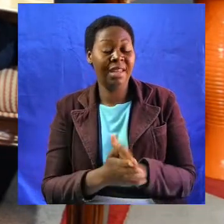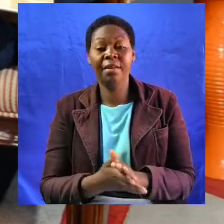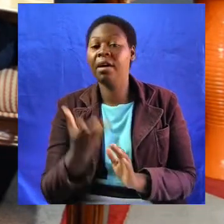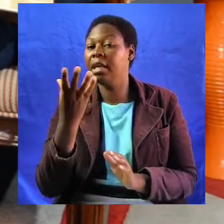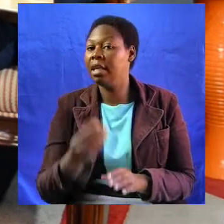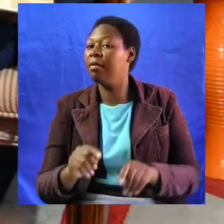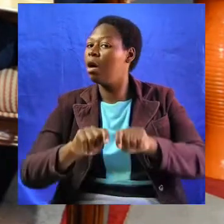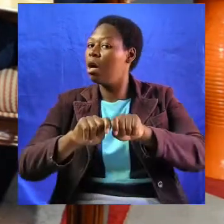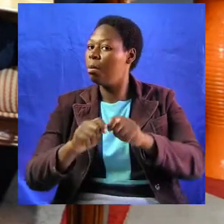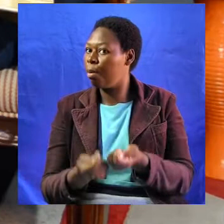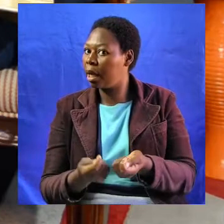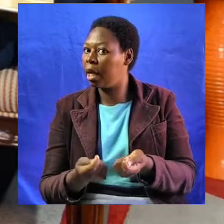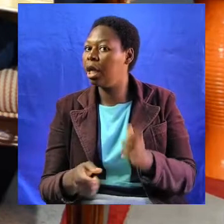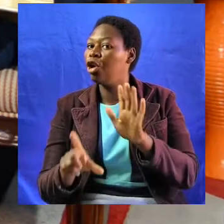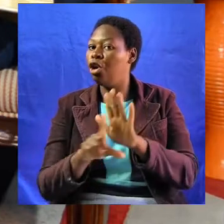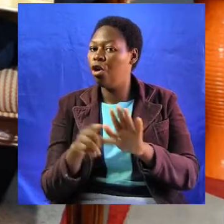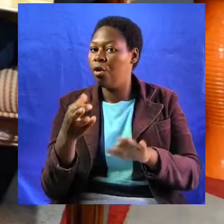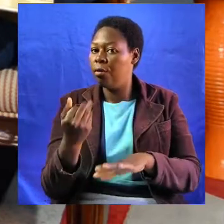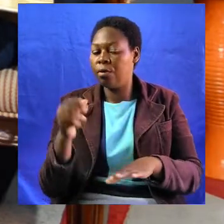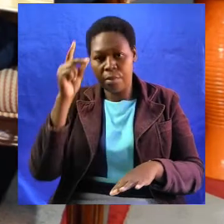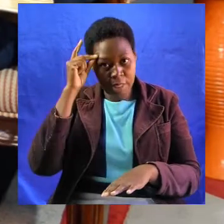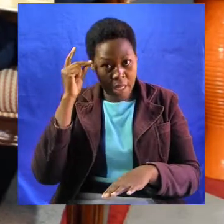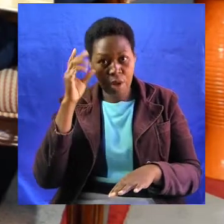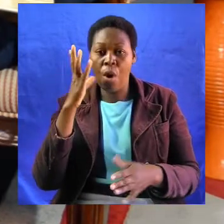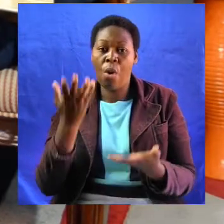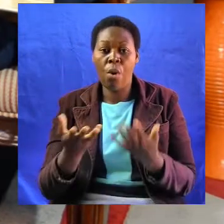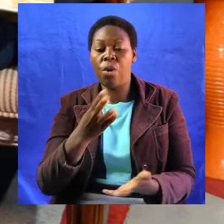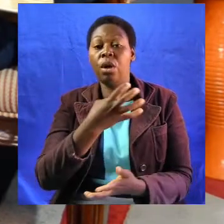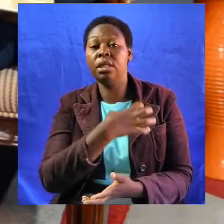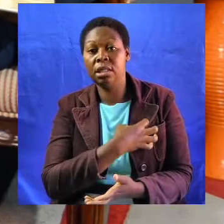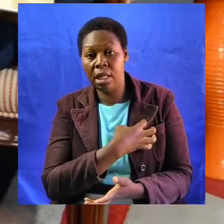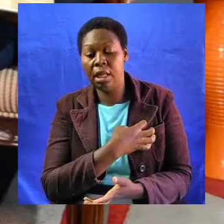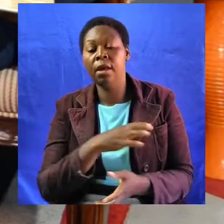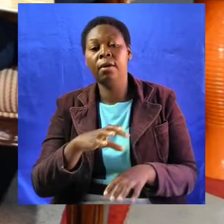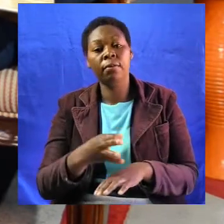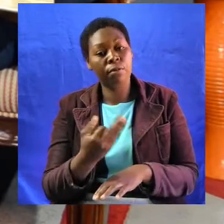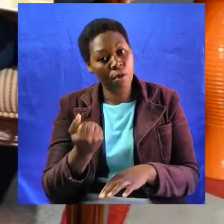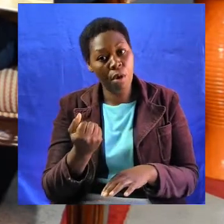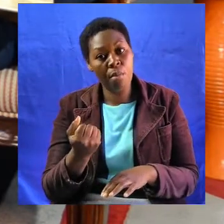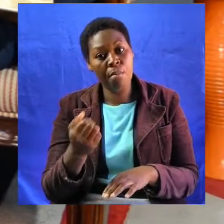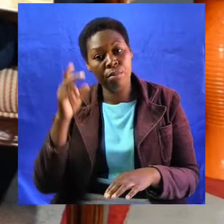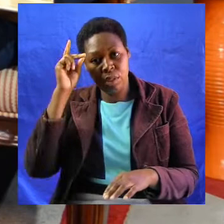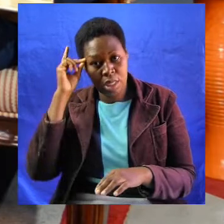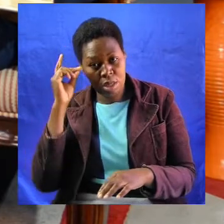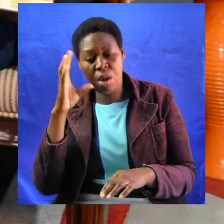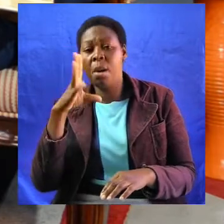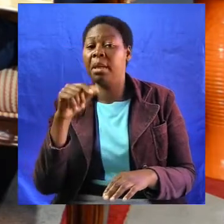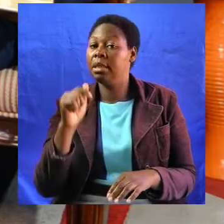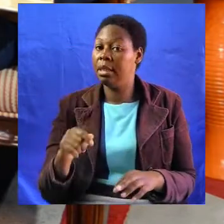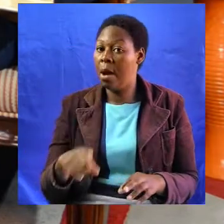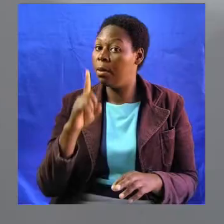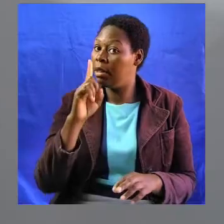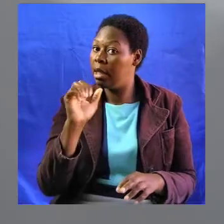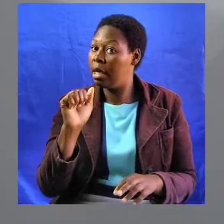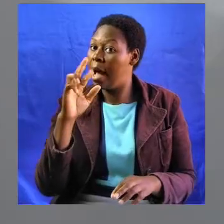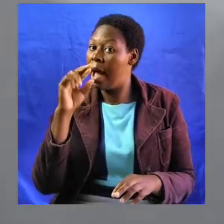parikunzi na Gabriel uri kuona here kashandiro kaiita Darius kaya taimubatsira. Kureva kuti ukaona mambo ka ari kutoziva